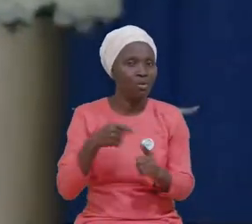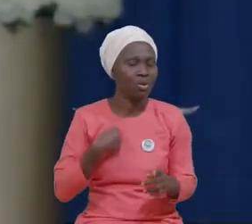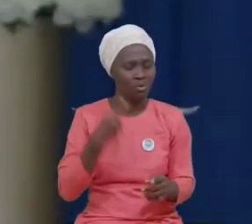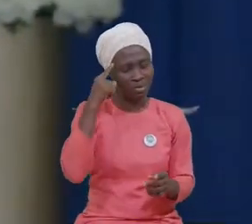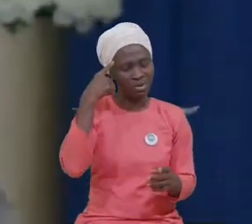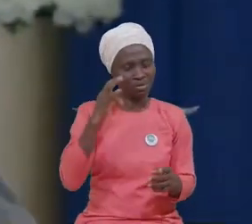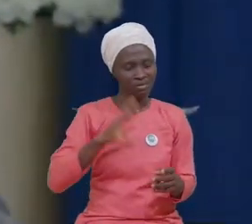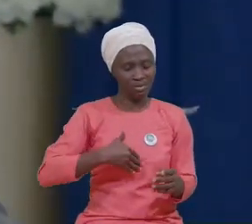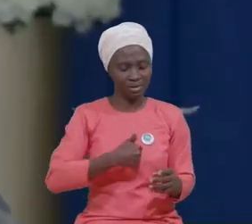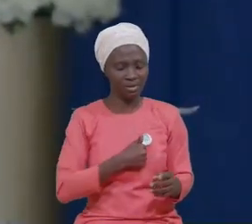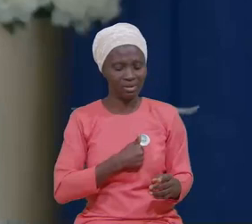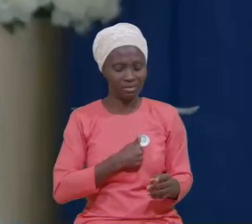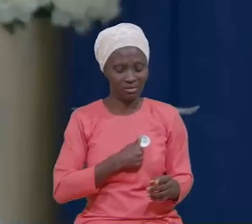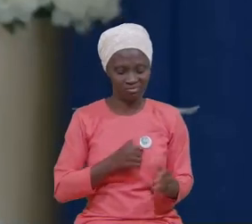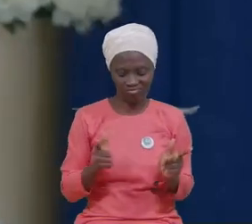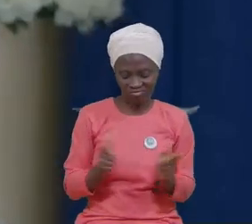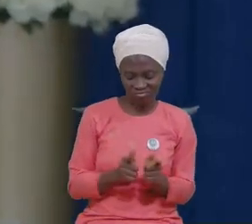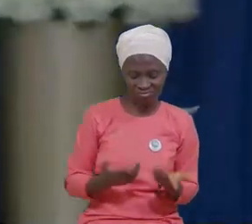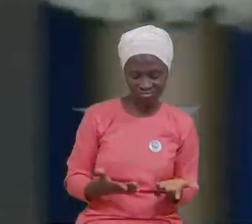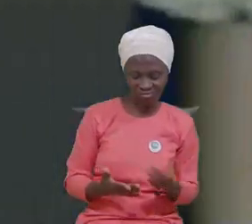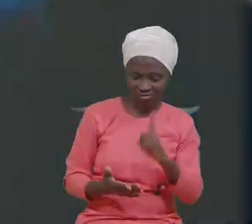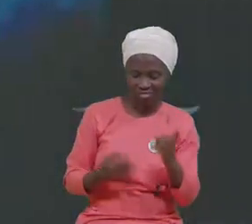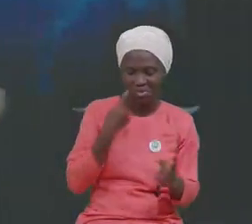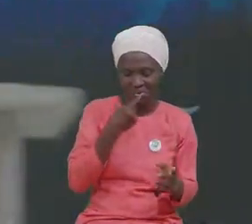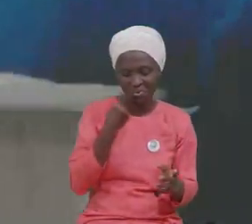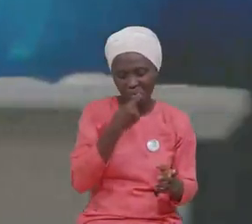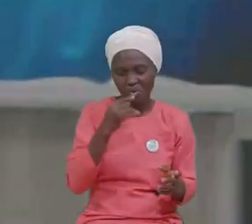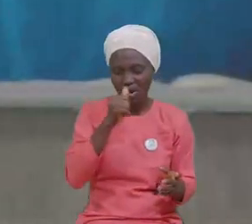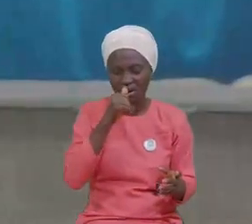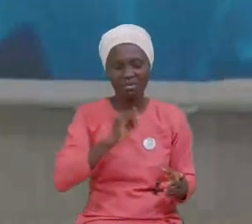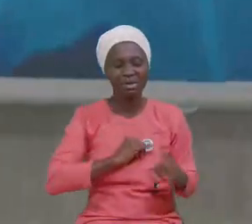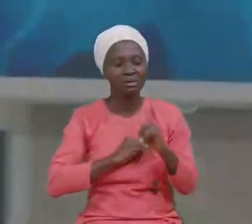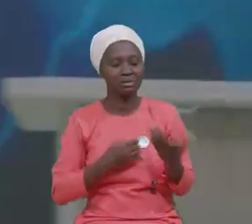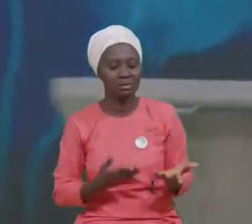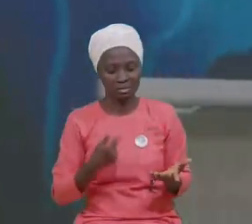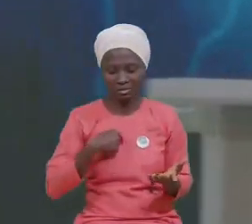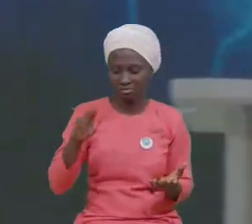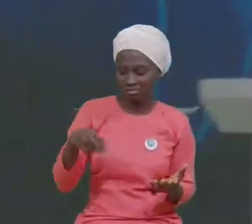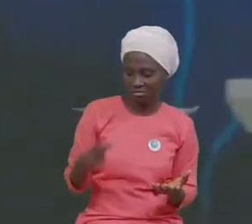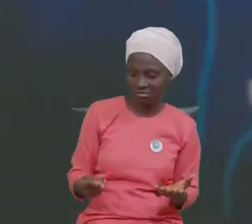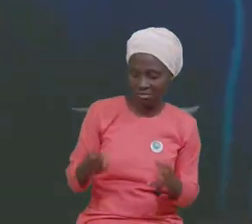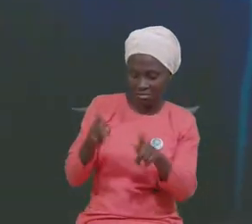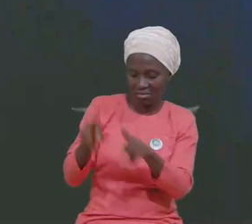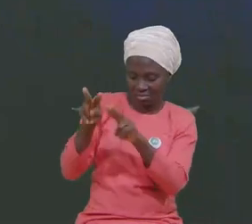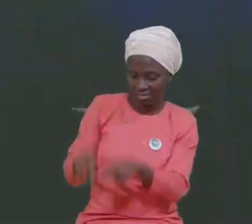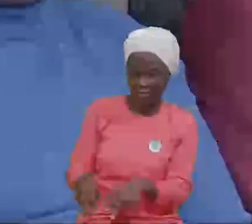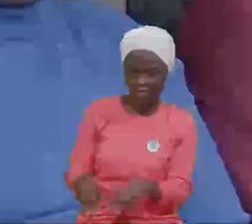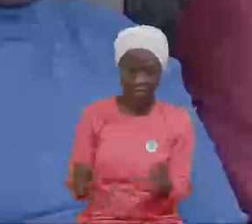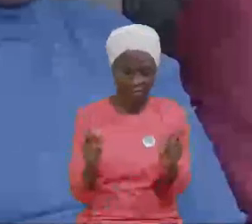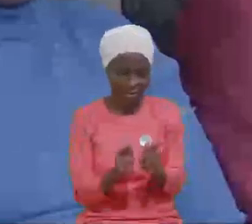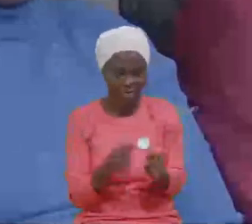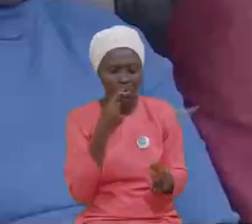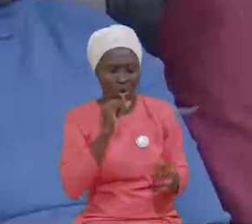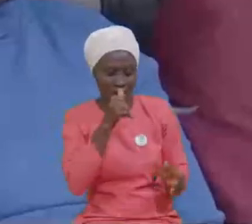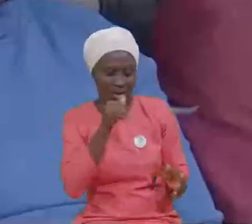nous pensons à nous-mêmes et nous disons que nous sommes petits, qui suis-je? Quand nous pensons à nous-mêmes, petits, oh, qui suis-je?